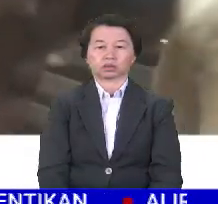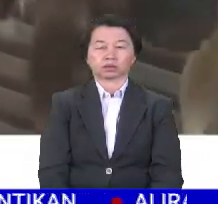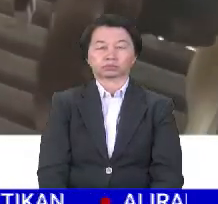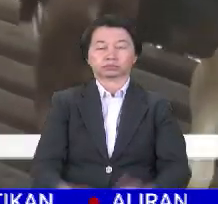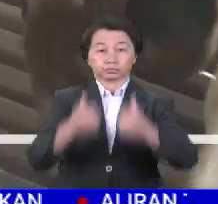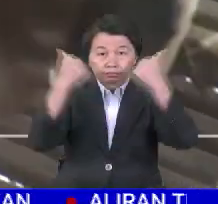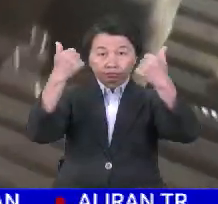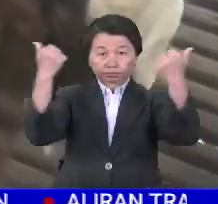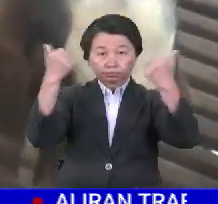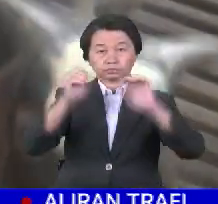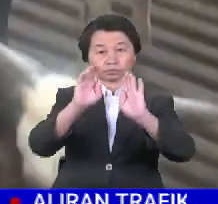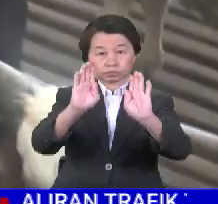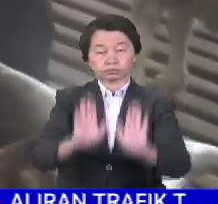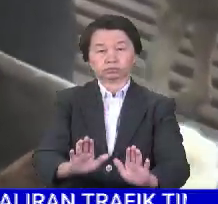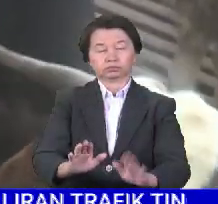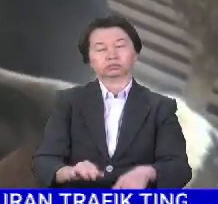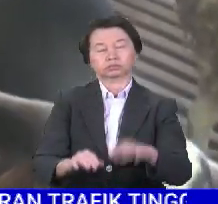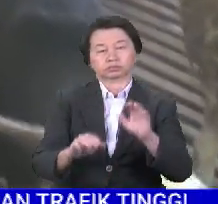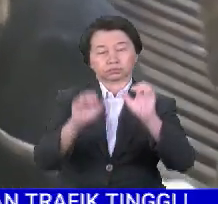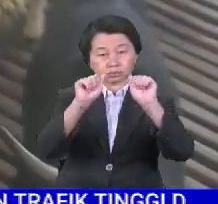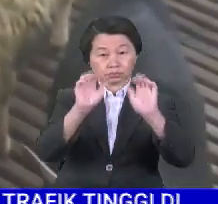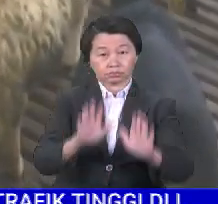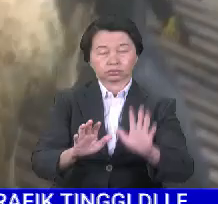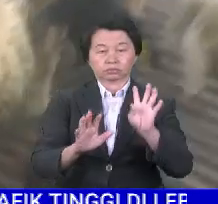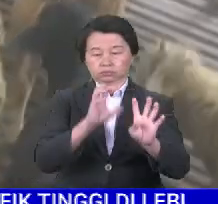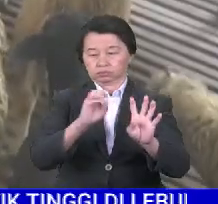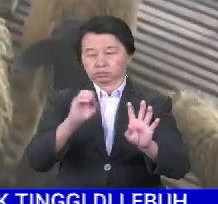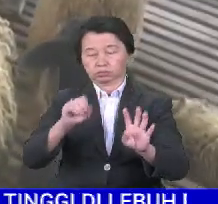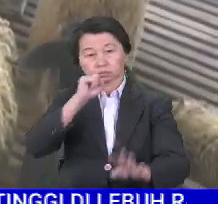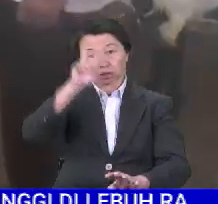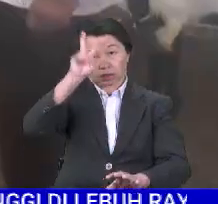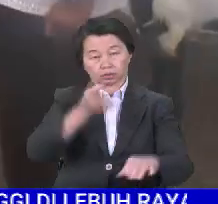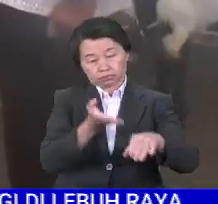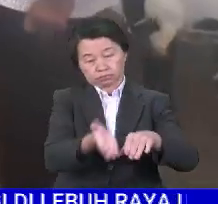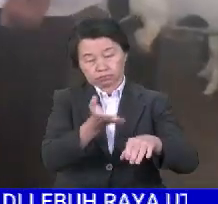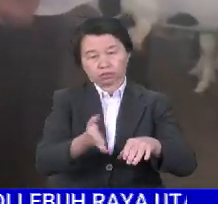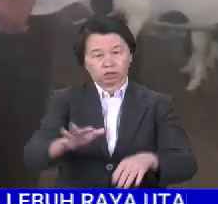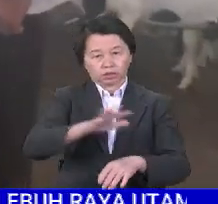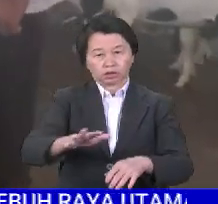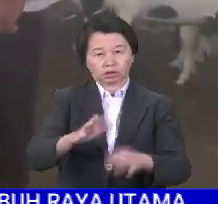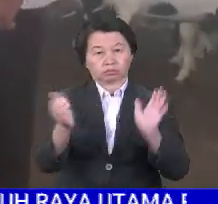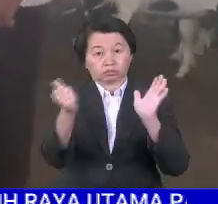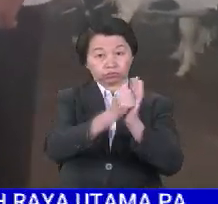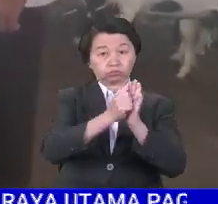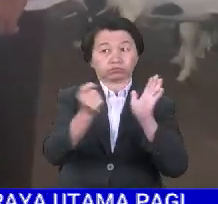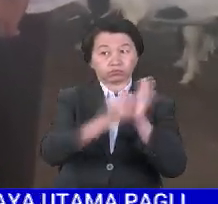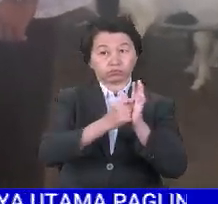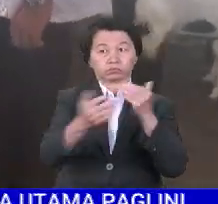Sempena Aidiladha Ahad ini, lebih 400 ekor kambing akan dikorbankan dan menjangkakan akan menerima tempahan